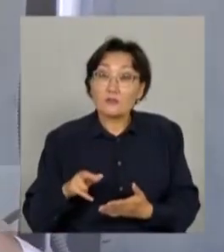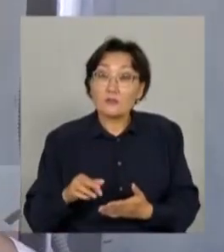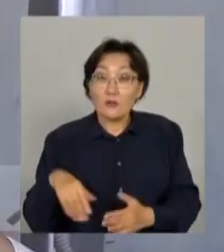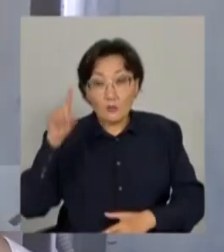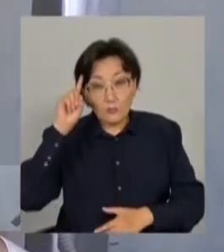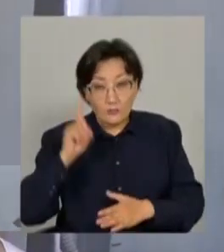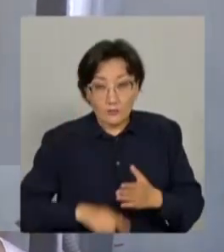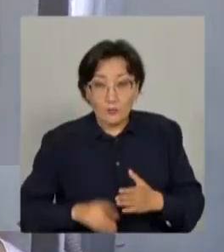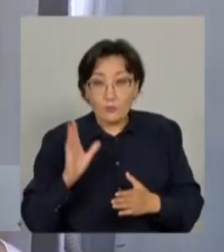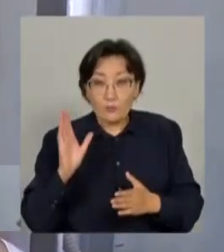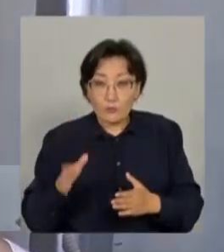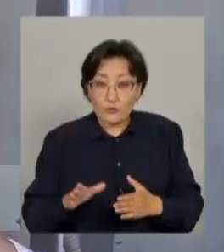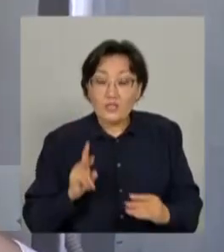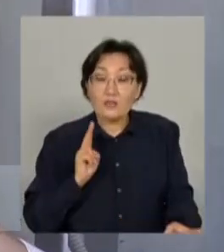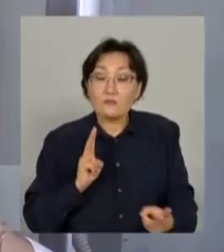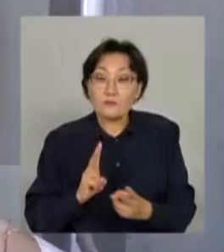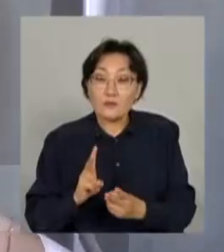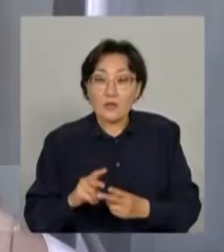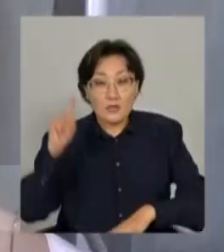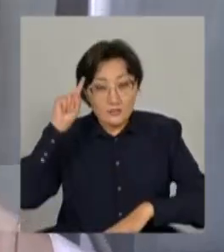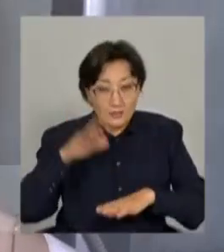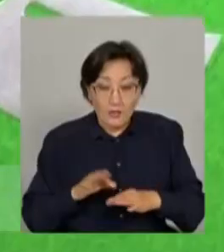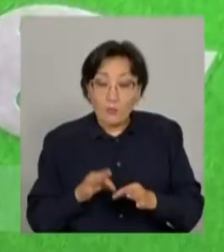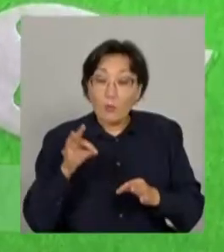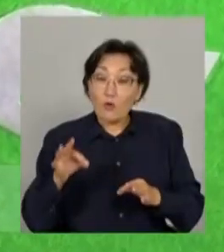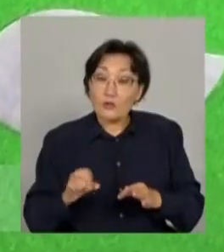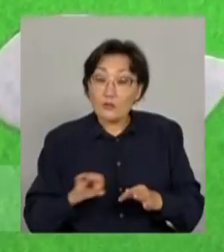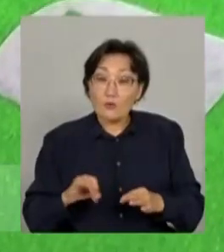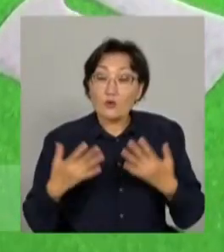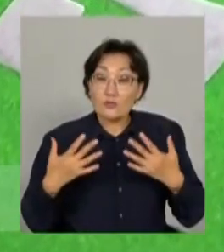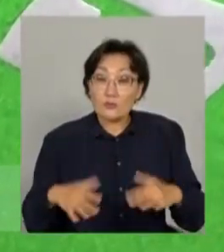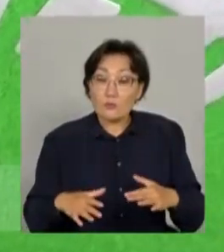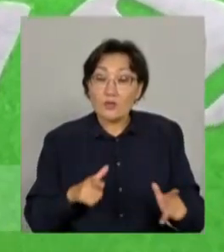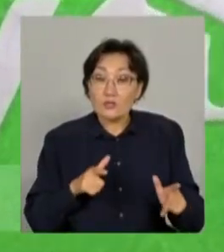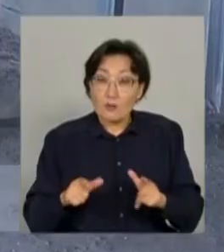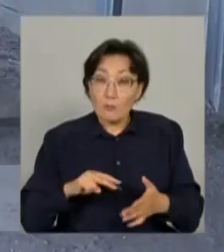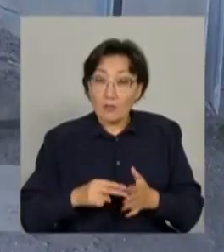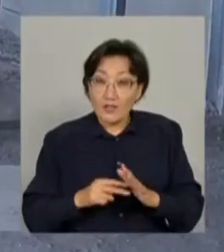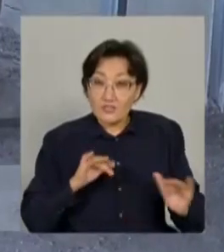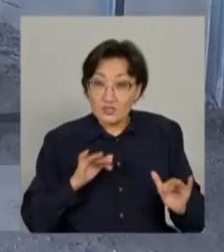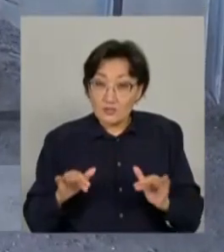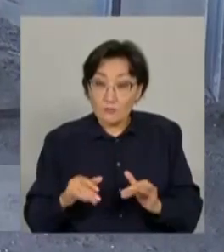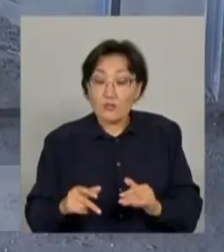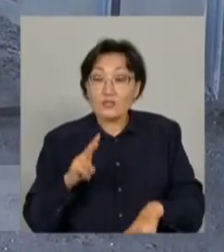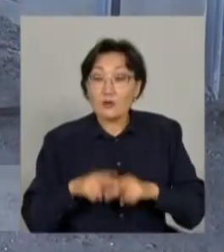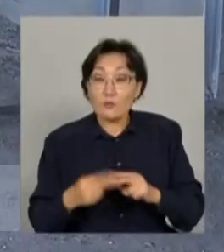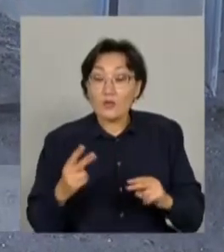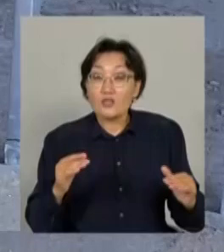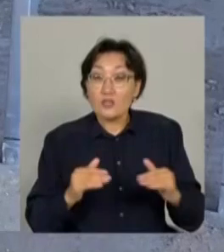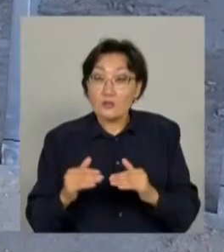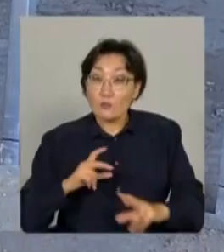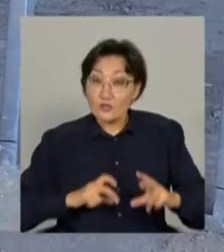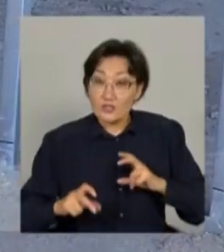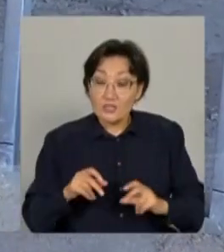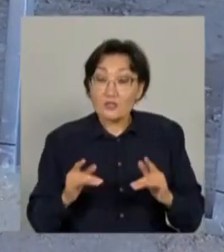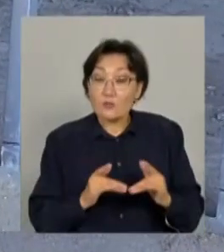будет обязательная встреча с акимом области, и мы уже выработаем там план действия. Строительство двух зданий студенческого общежития